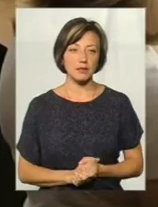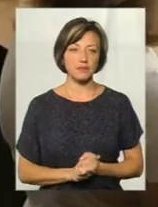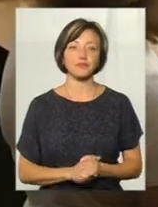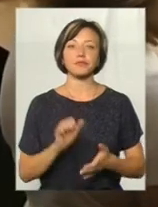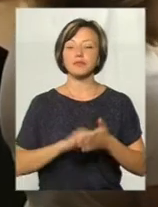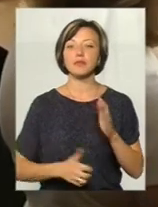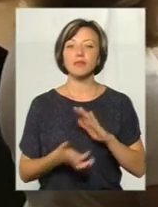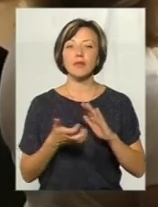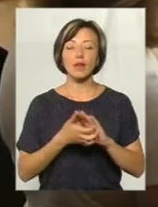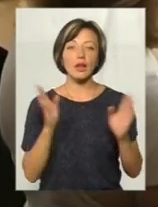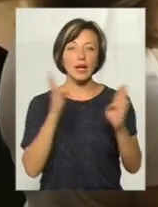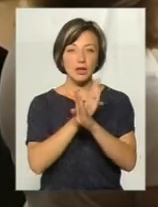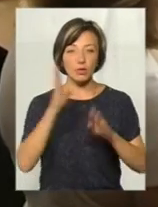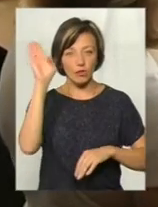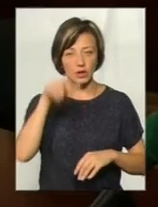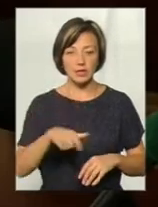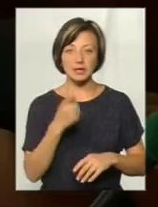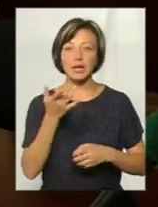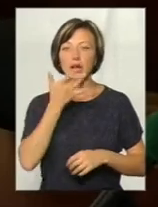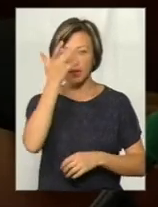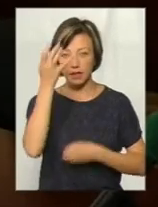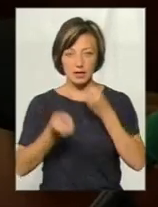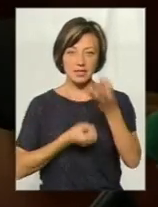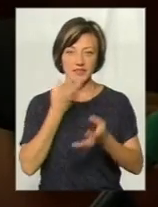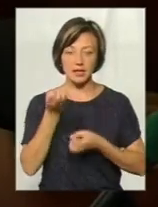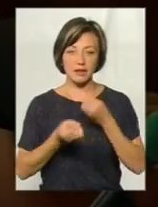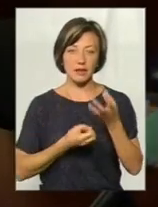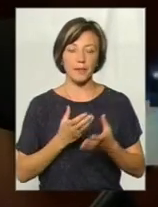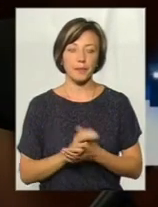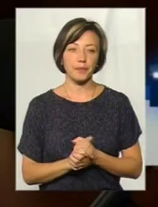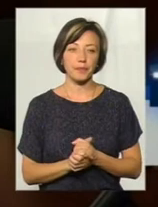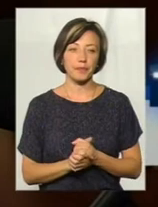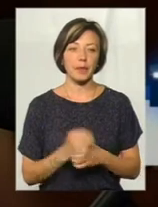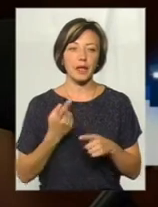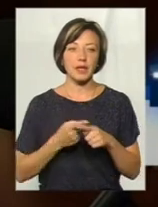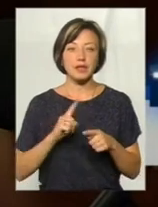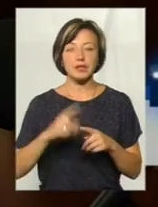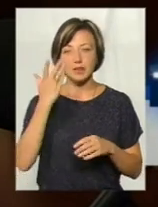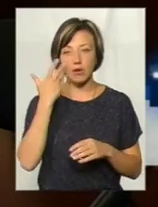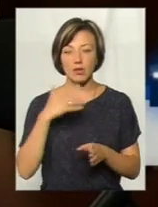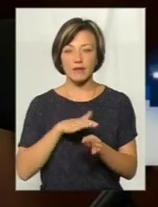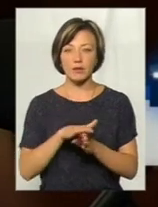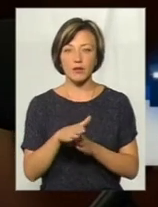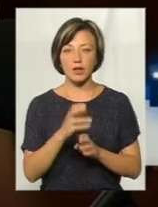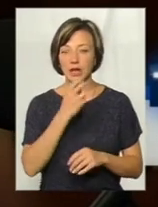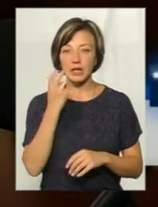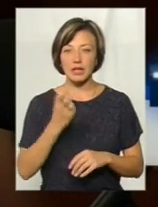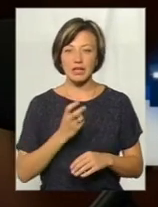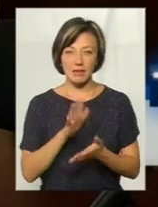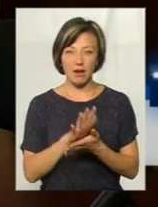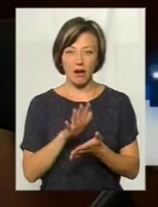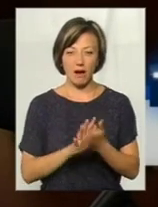причина дефіциту кисню у водоймах – літнє цвітіння. Тобто це коли відбувається гниття